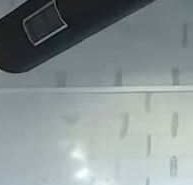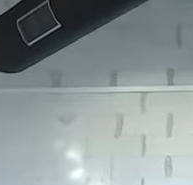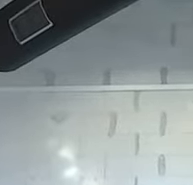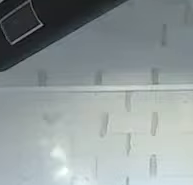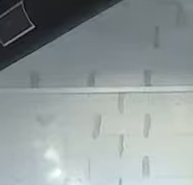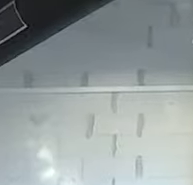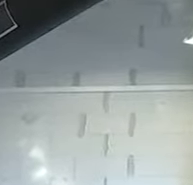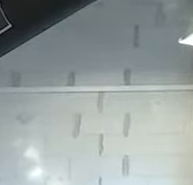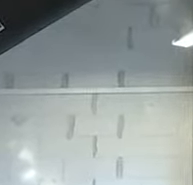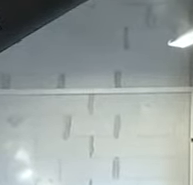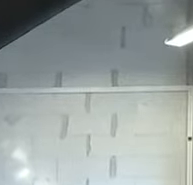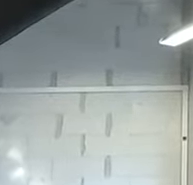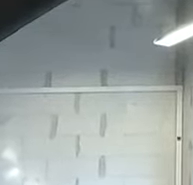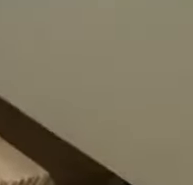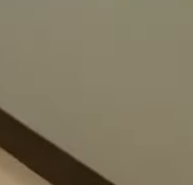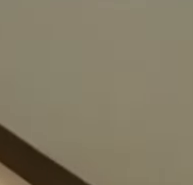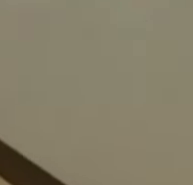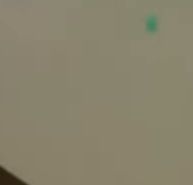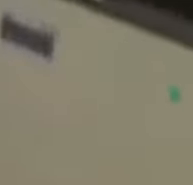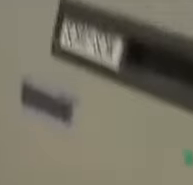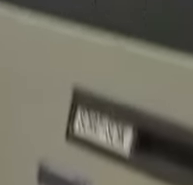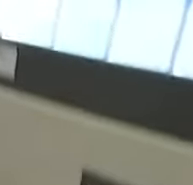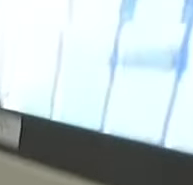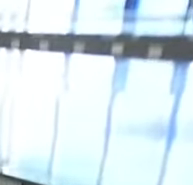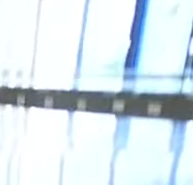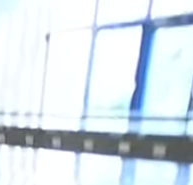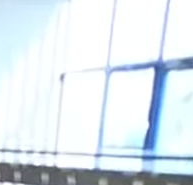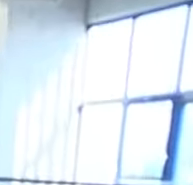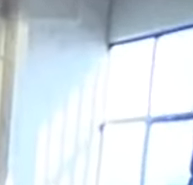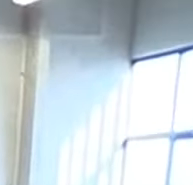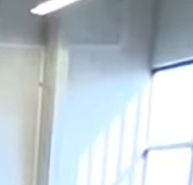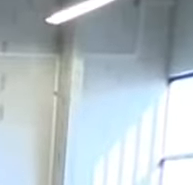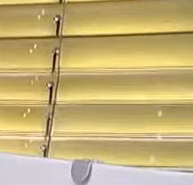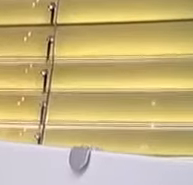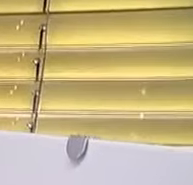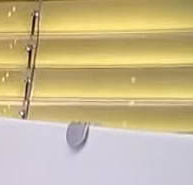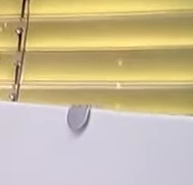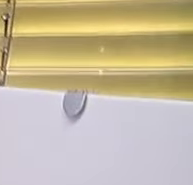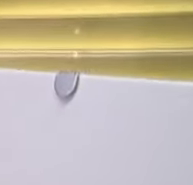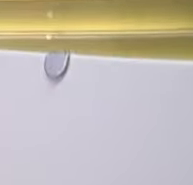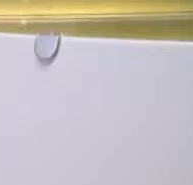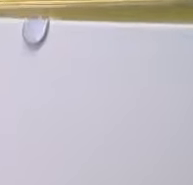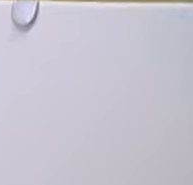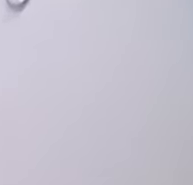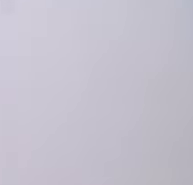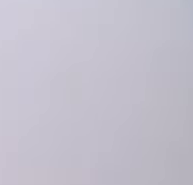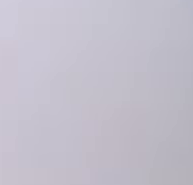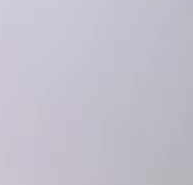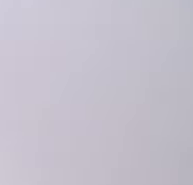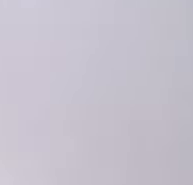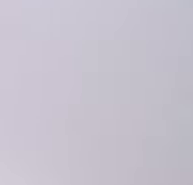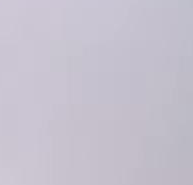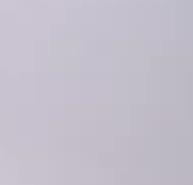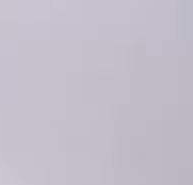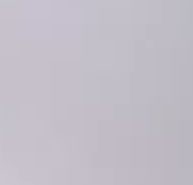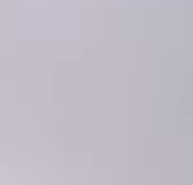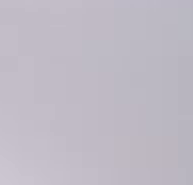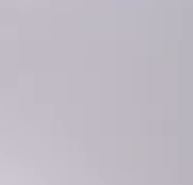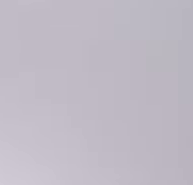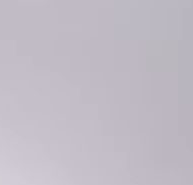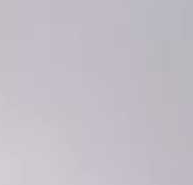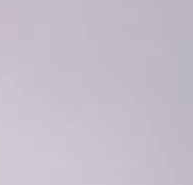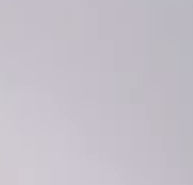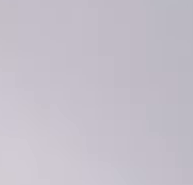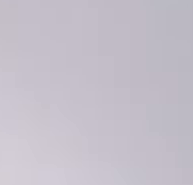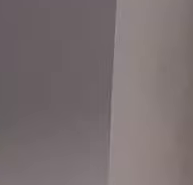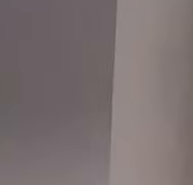Informationen über das Leben von fast 18 Millionen NS-Verfolgten lagern in den Arolsen-Archiven. Mitarbeiterinnen geben jetzt auf